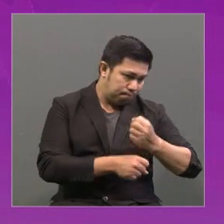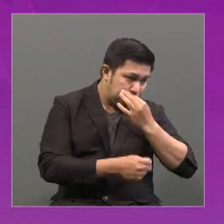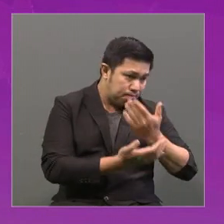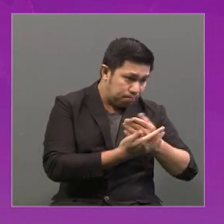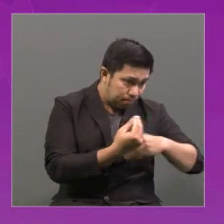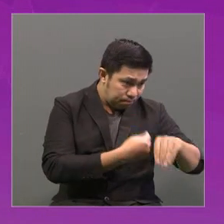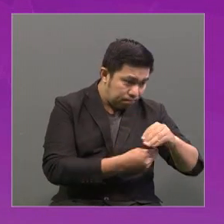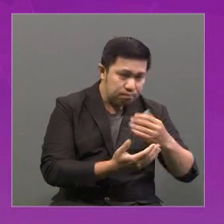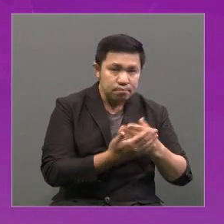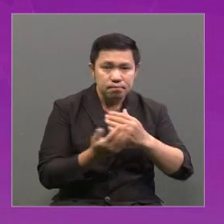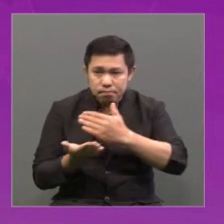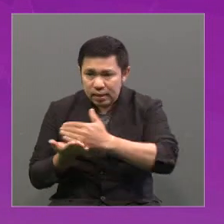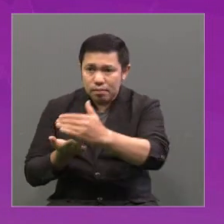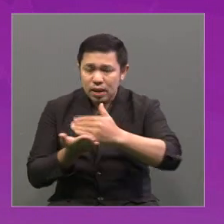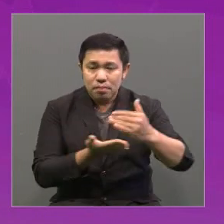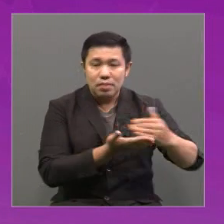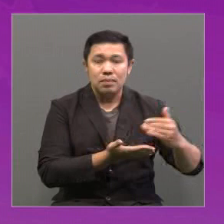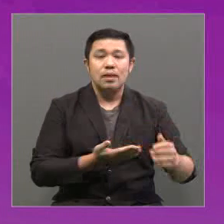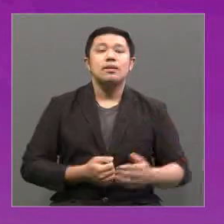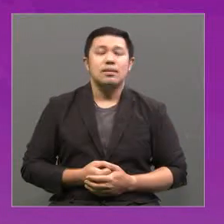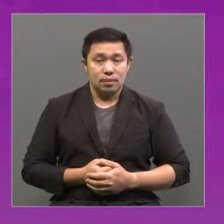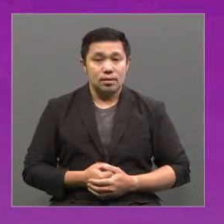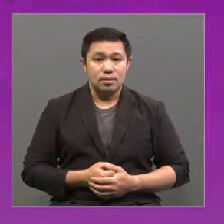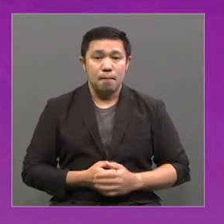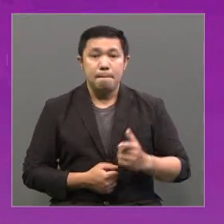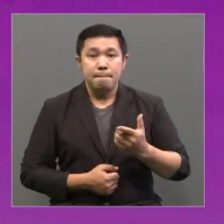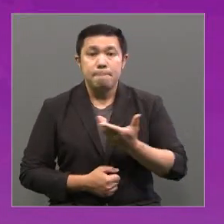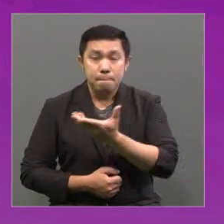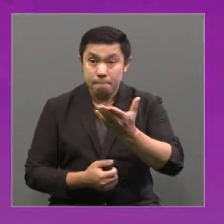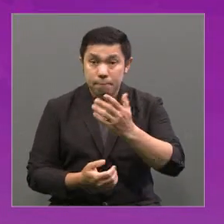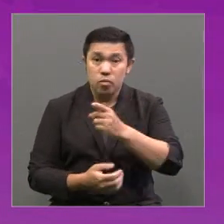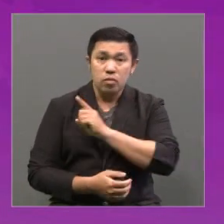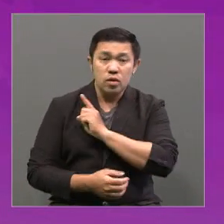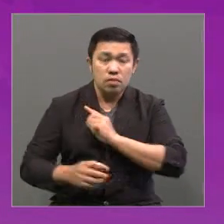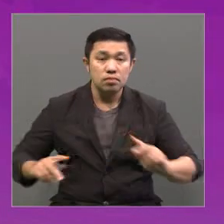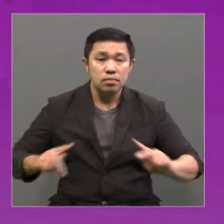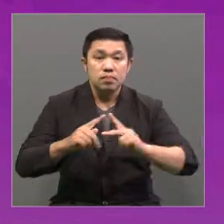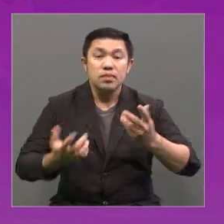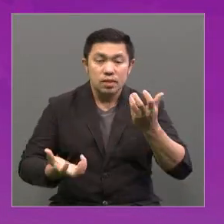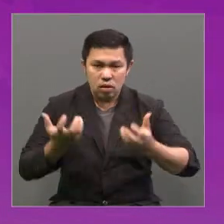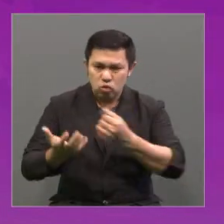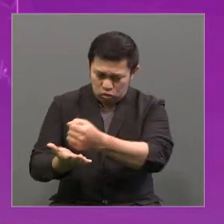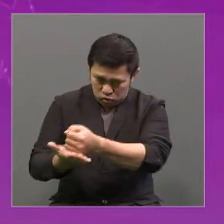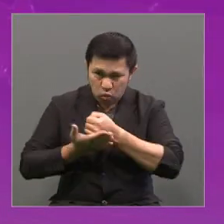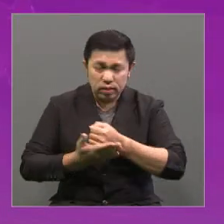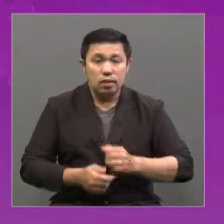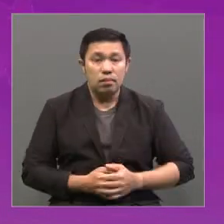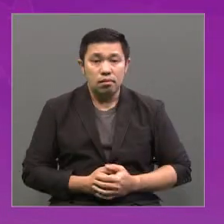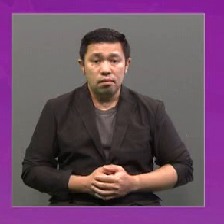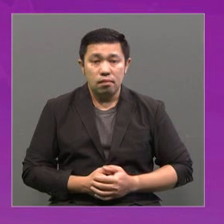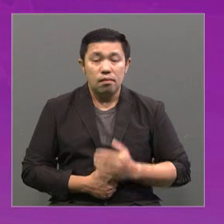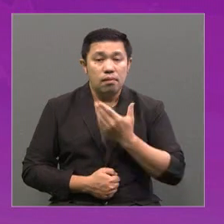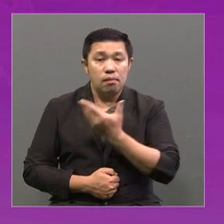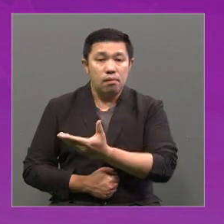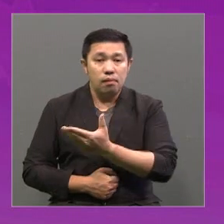ากินก่อน จะได้มีเงินมาจ่ายคุณอย่าง นี้ใช่ใช่วันนี้ก็เลยบอกว่าขอให้เจ้าหน้าที่เนี่ยช่วยเหลือเป็นตัวกลางในการไกล่เกลี่ยหน่อยนะคะคือวันนี้เ